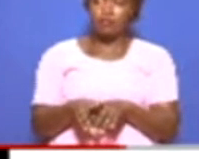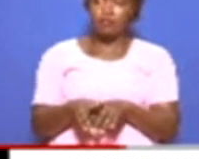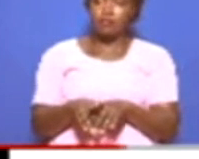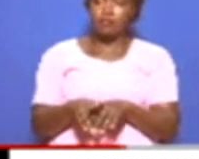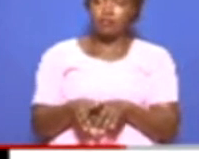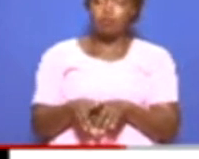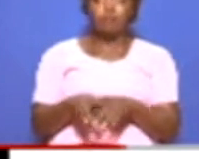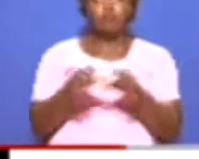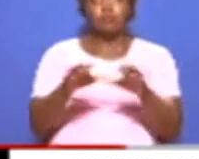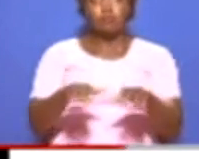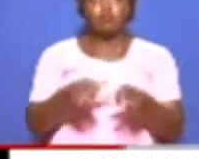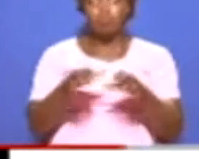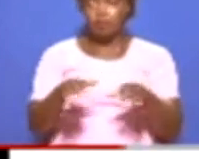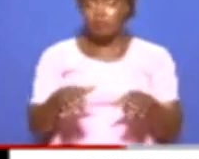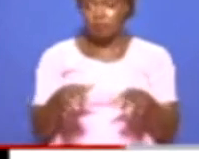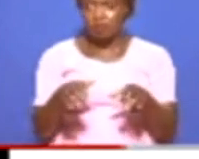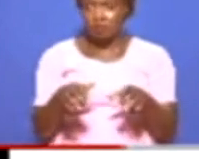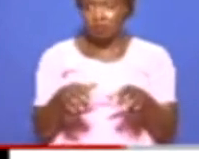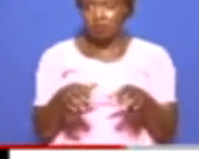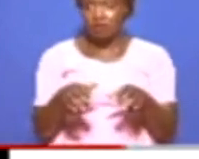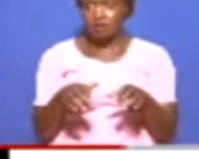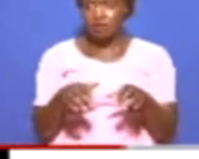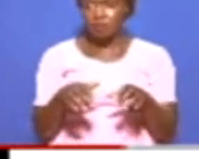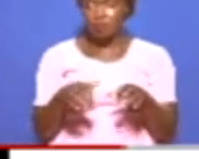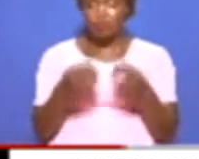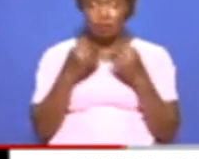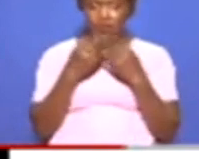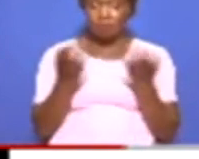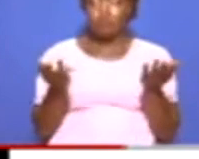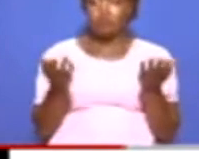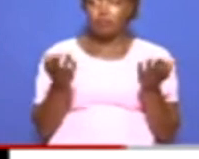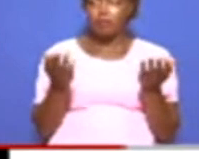ukulima, na haya yote hayafanyiki kule Matayos kwa